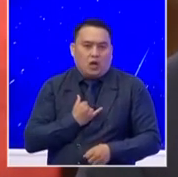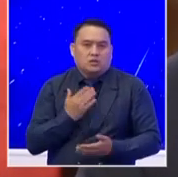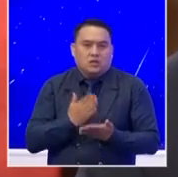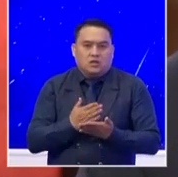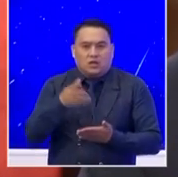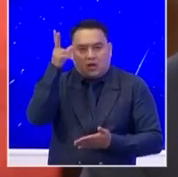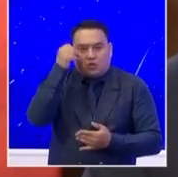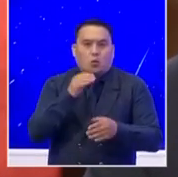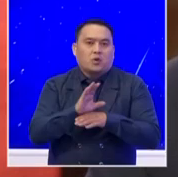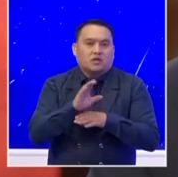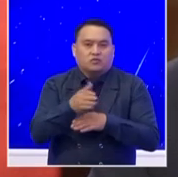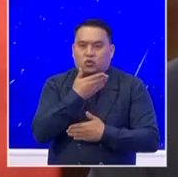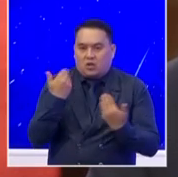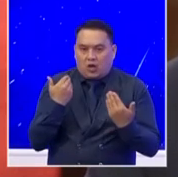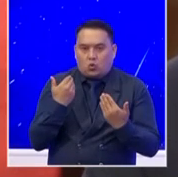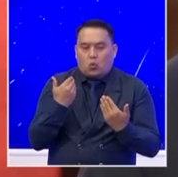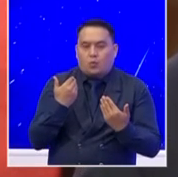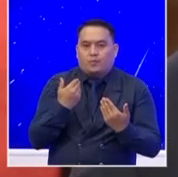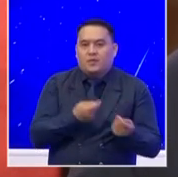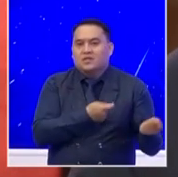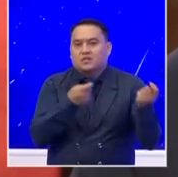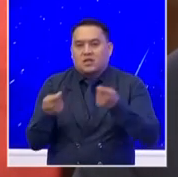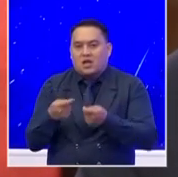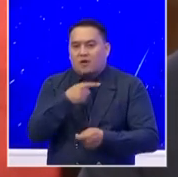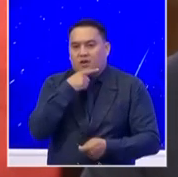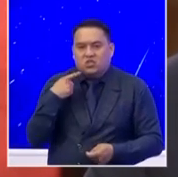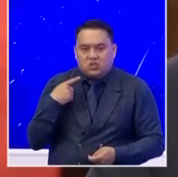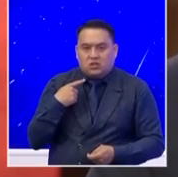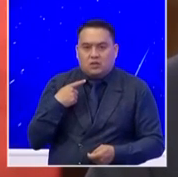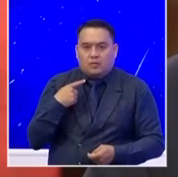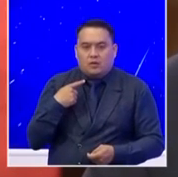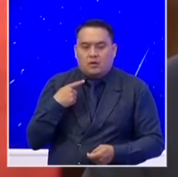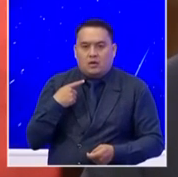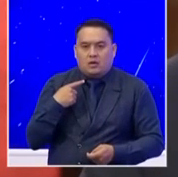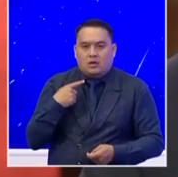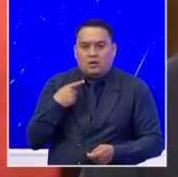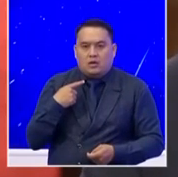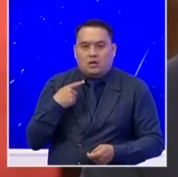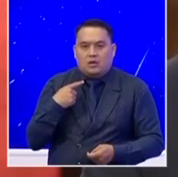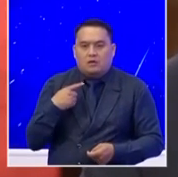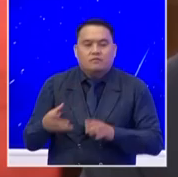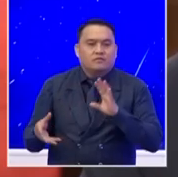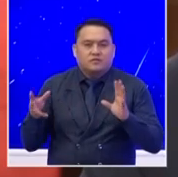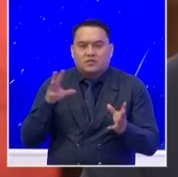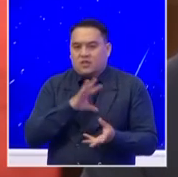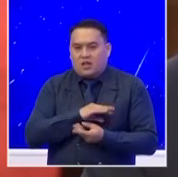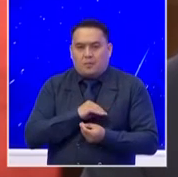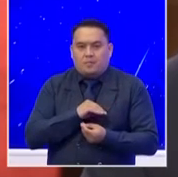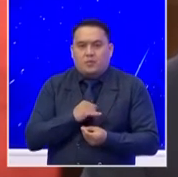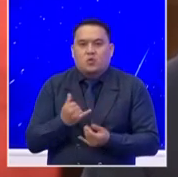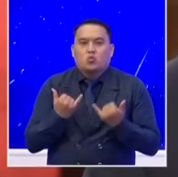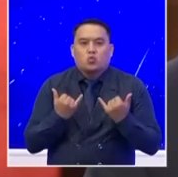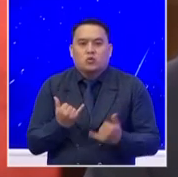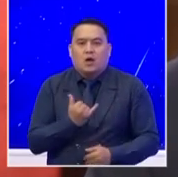гречки не производятся, приходится завозить продукцию из России. Но в целом сейчас у